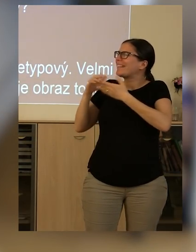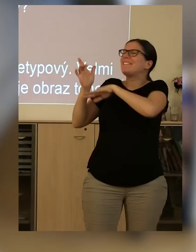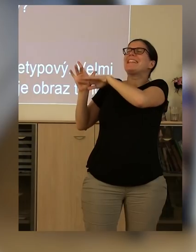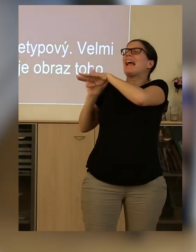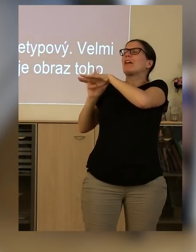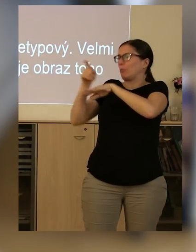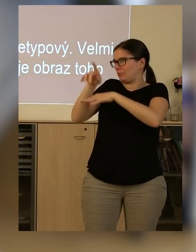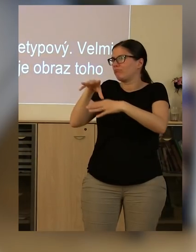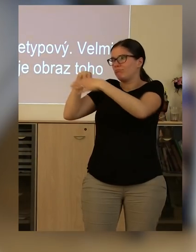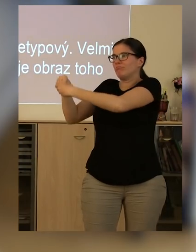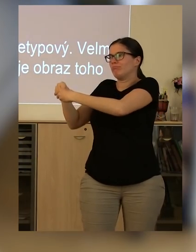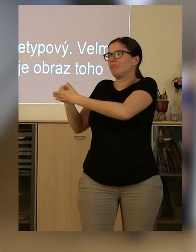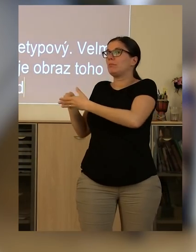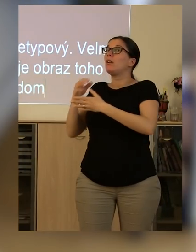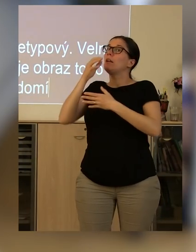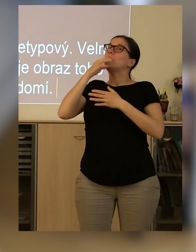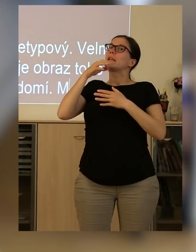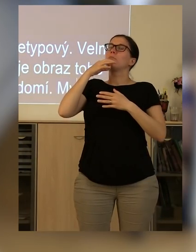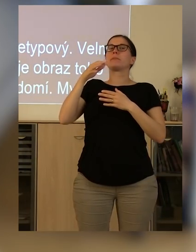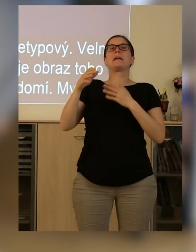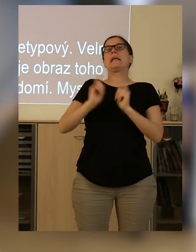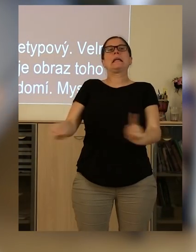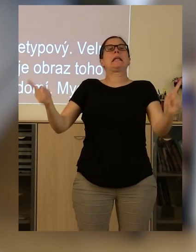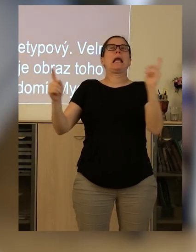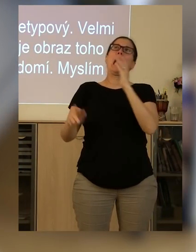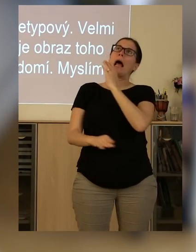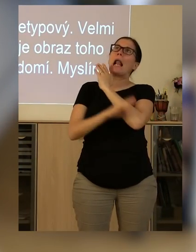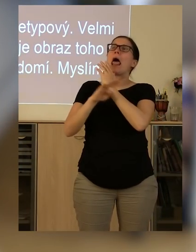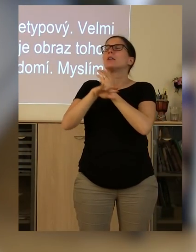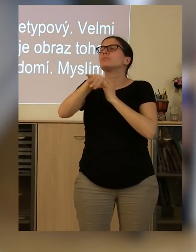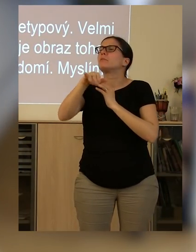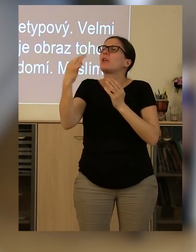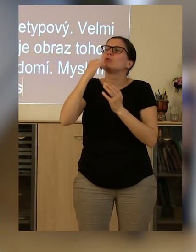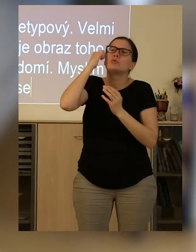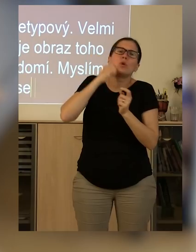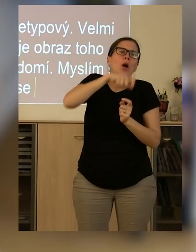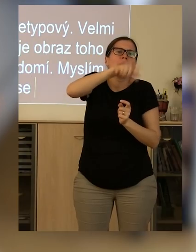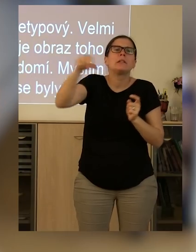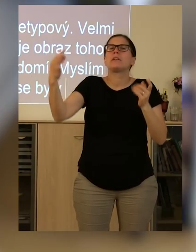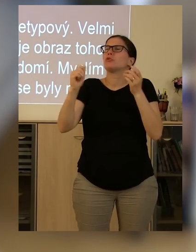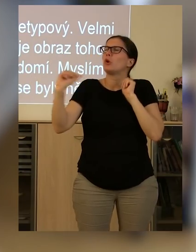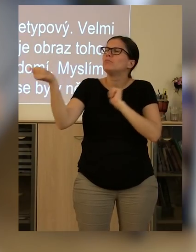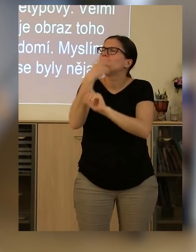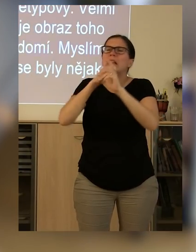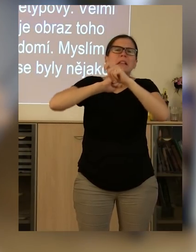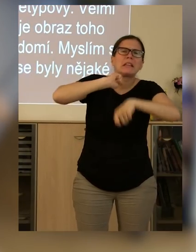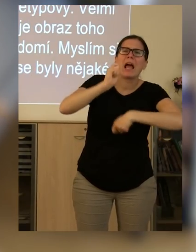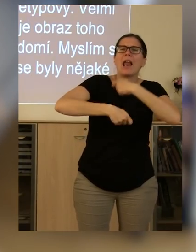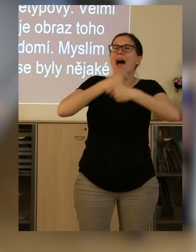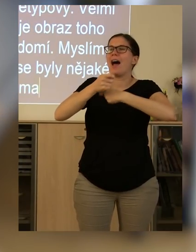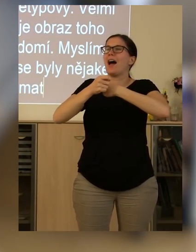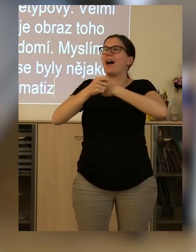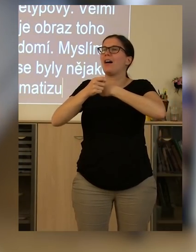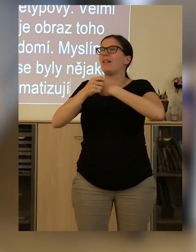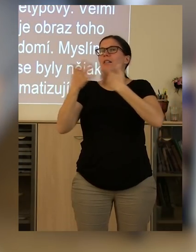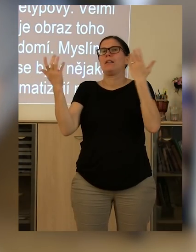Myslím si, že kdyby v tom lese byly nějaký postavy, které tam dramatizují něco,